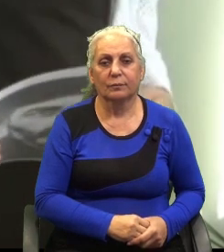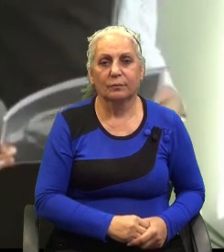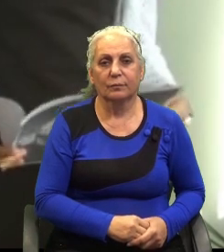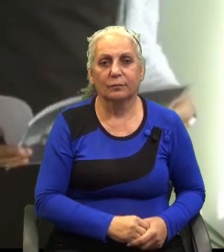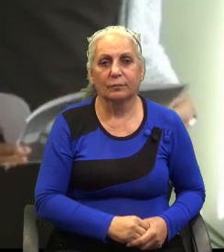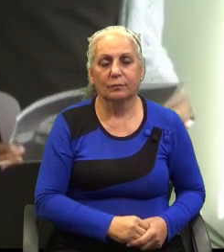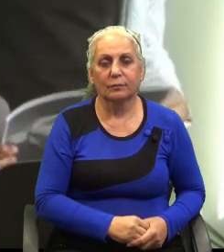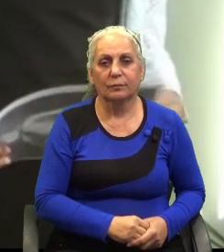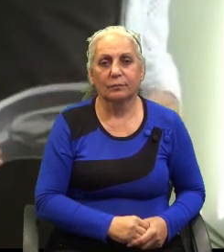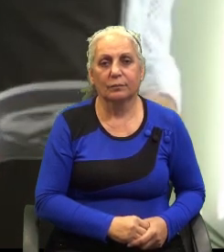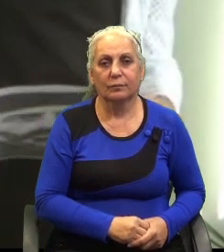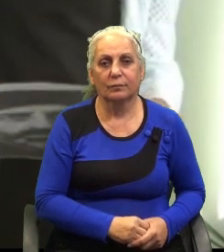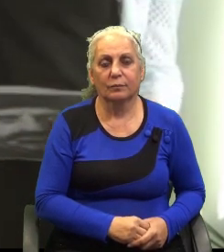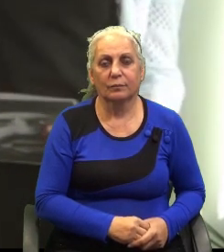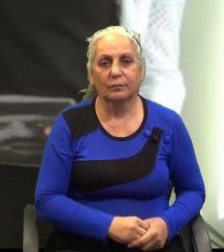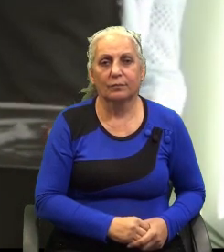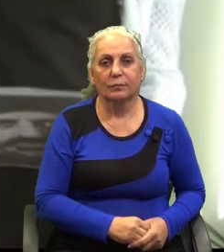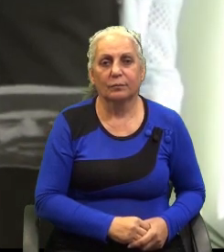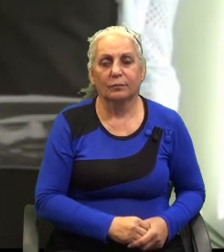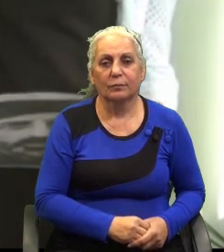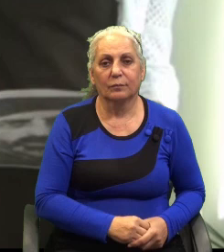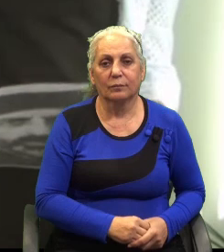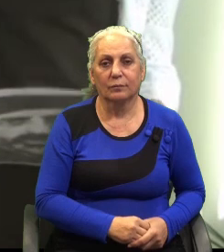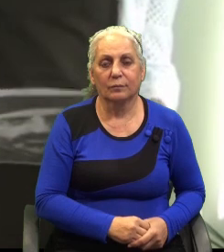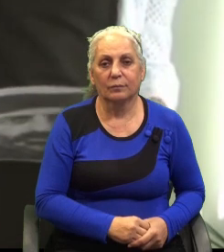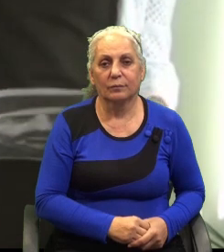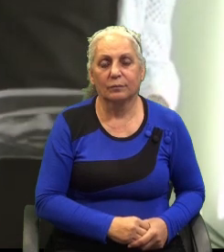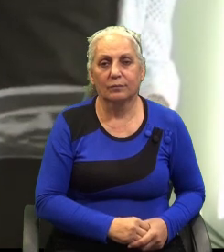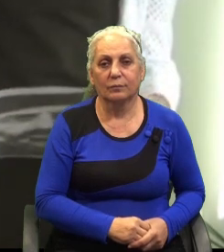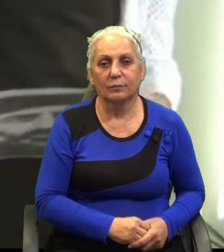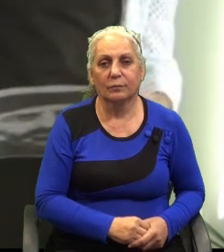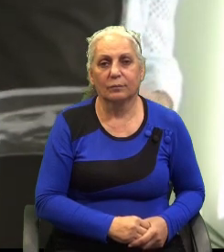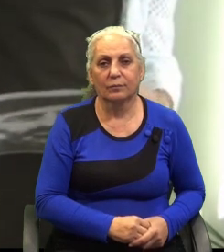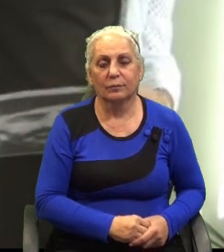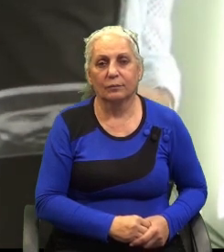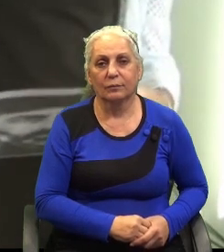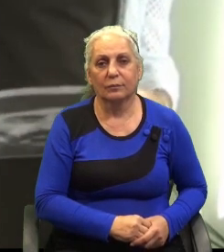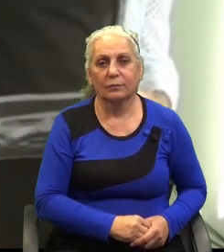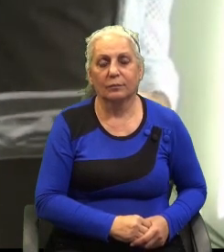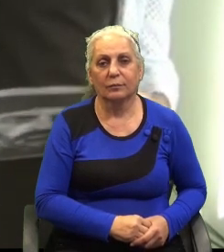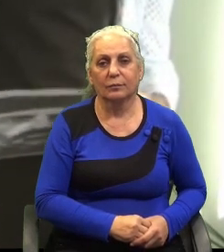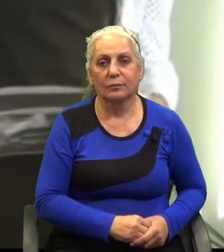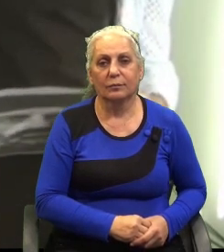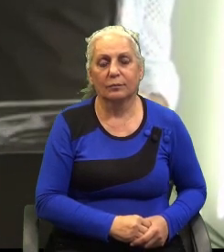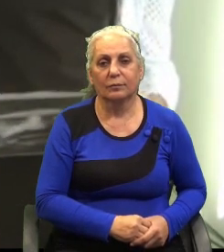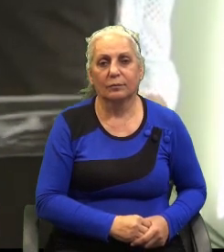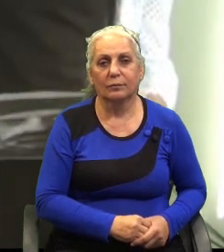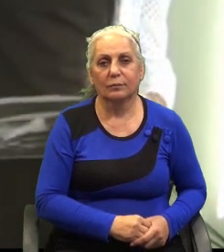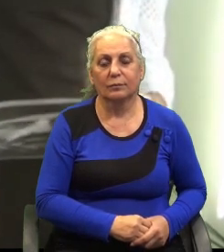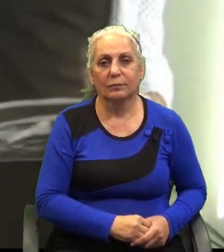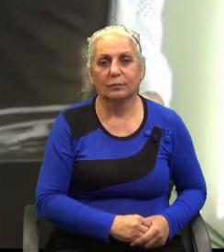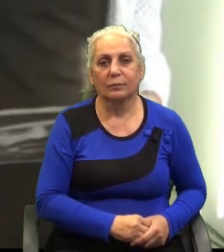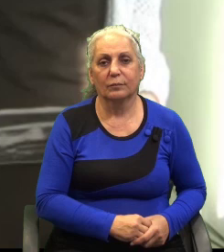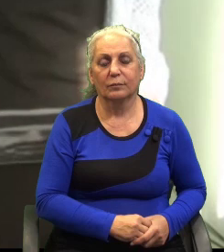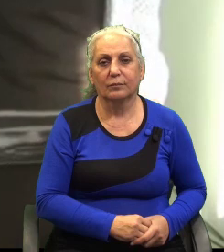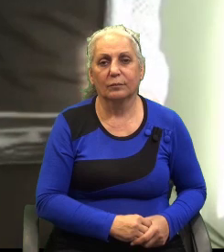չինչին բանից վիրավորվում լացում եմ, անդպար ճարի էլ եմ լացում, համը հանում եմ արդեն, այսքան ապրելնում